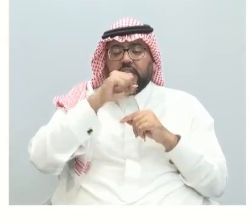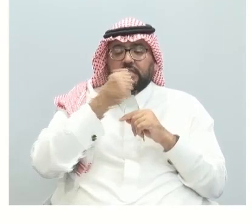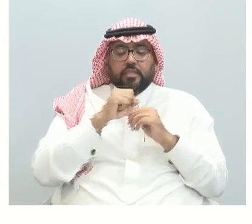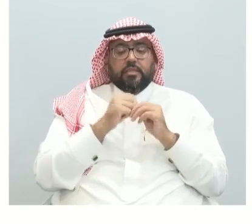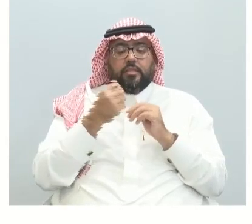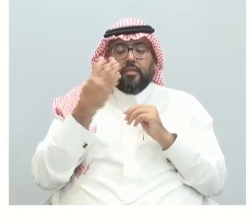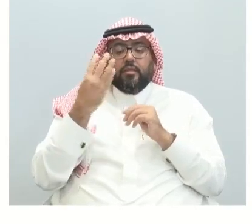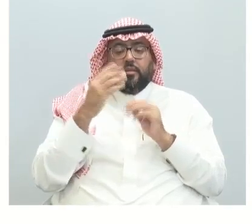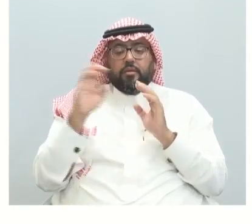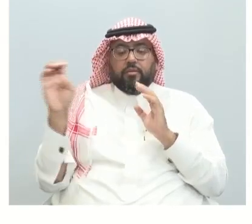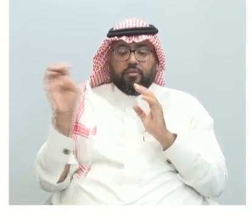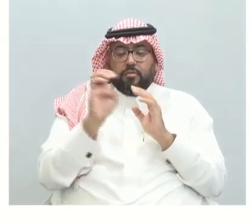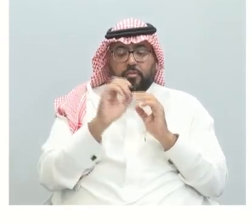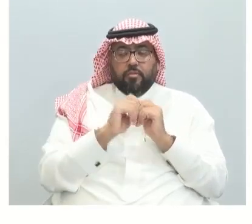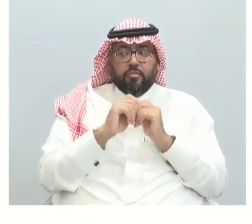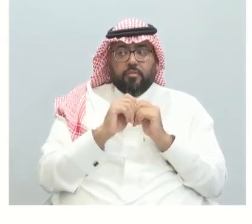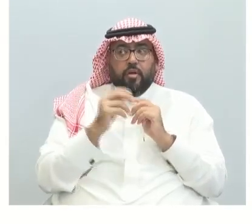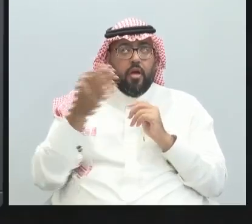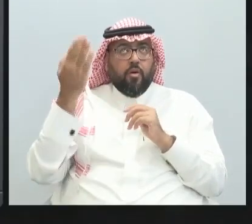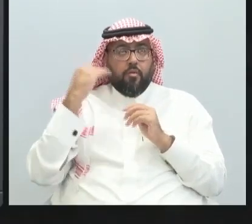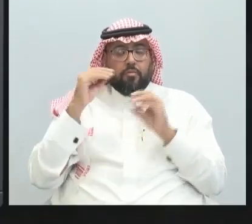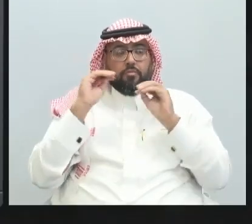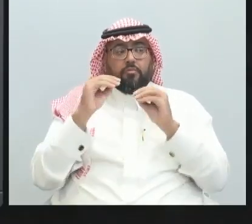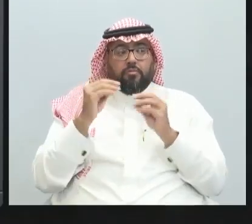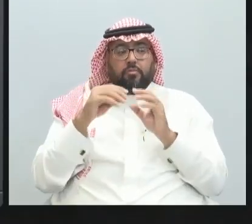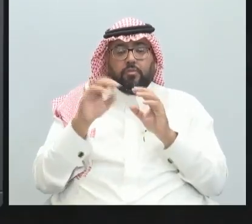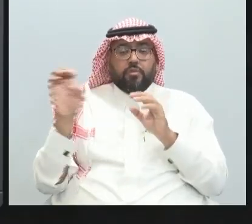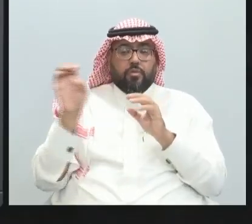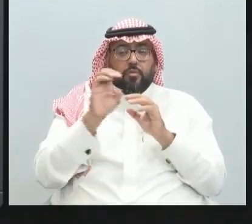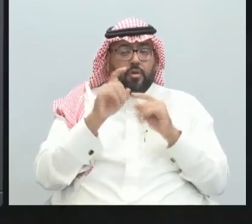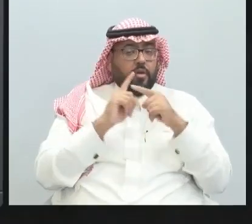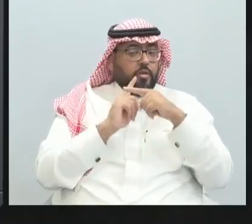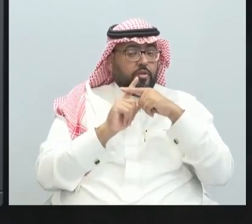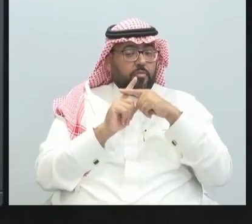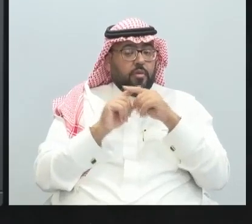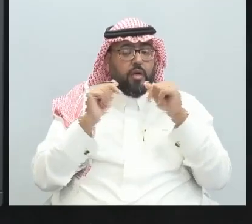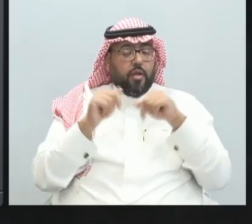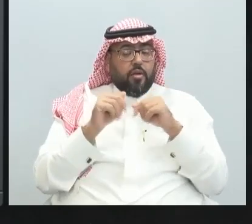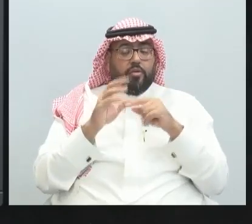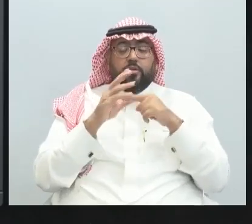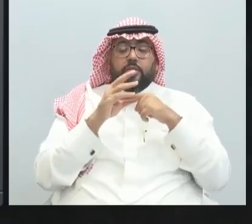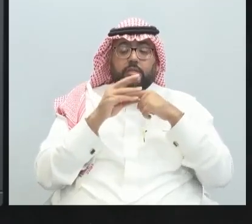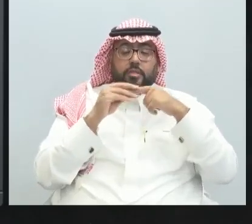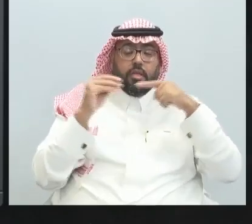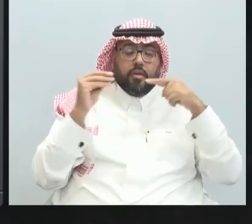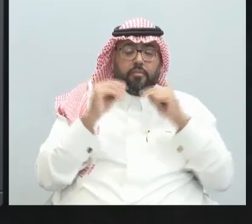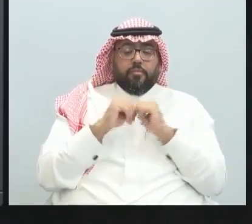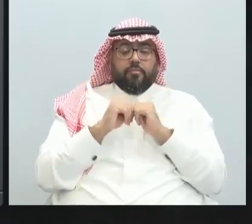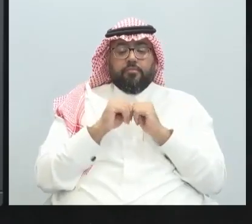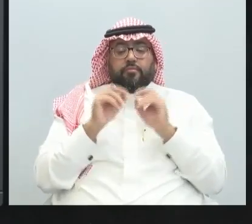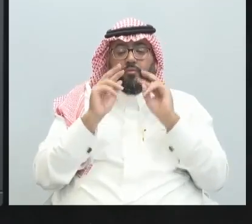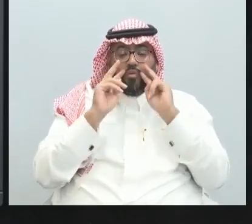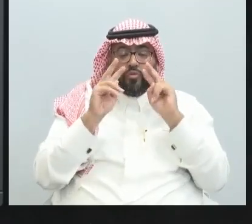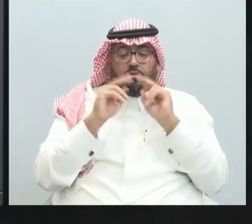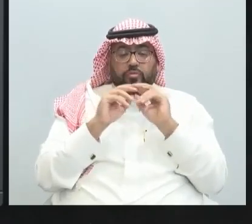ماذا جمله الطرح سابقا مطلوب مني اكتب جمله ماذا الجمع والان جمله الطرح